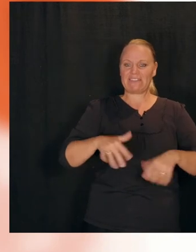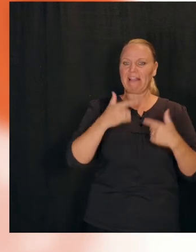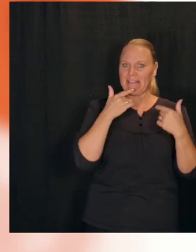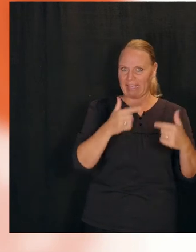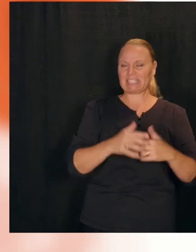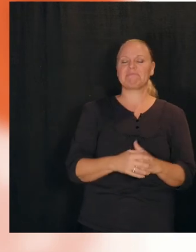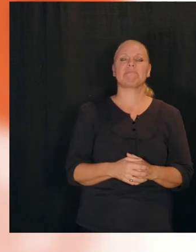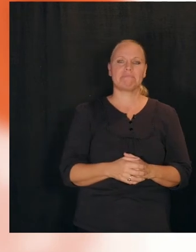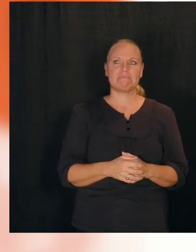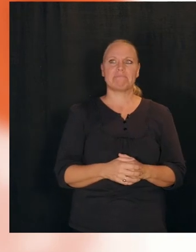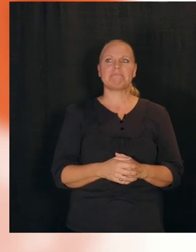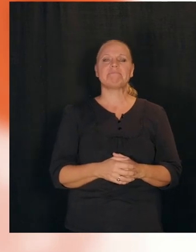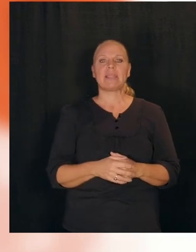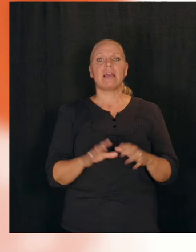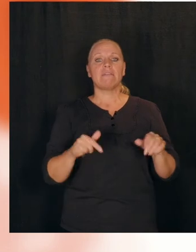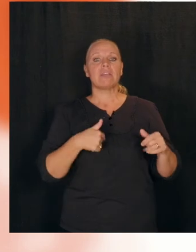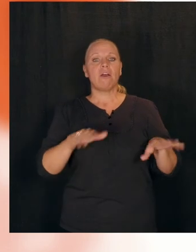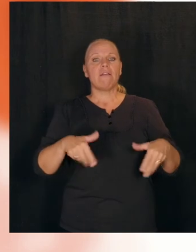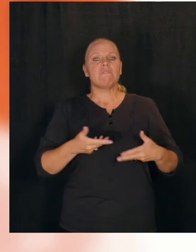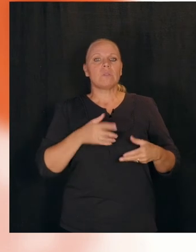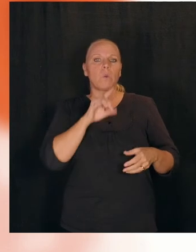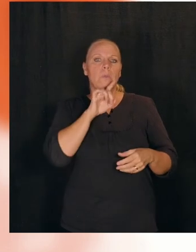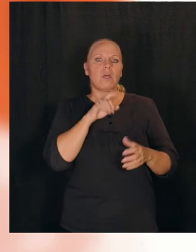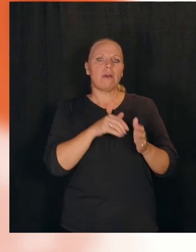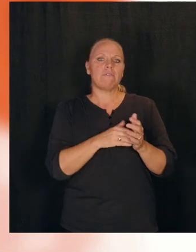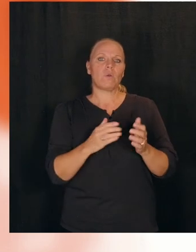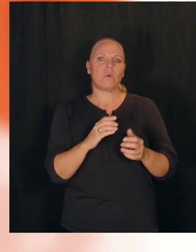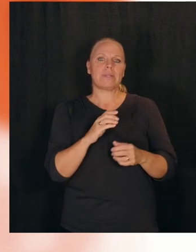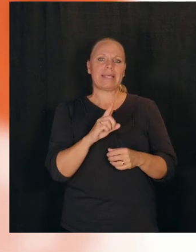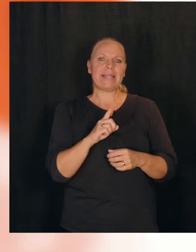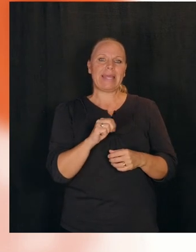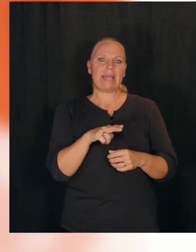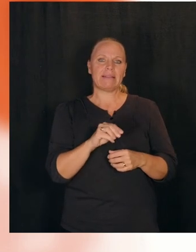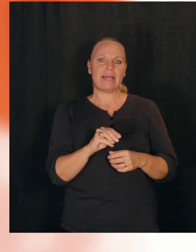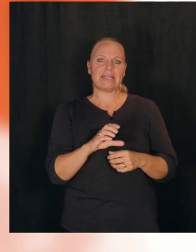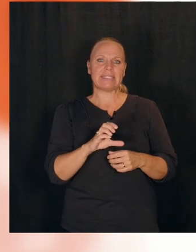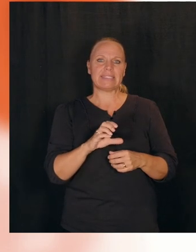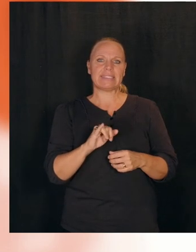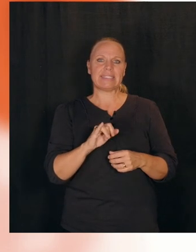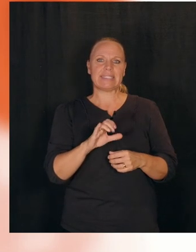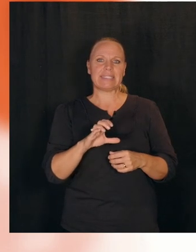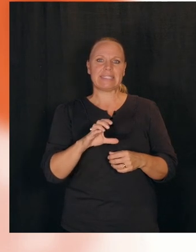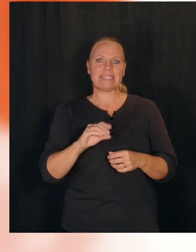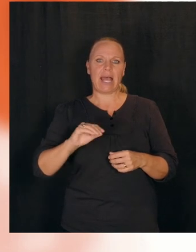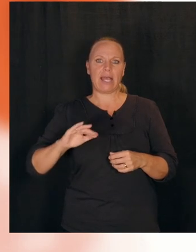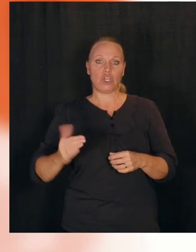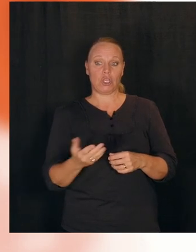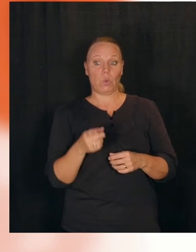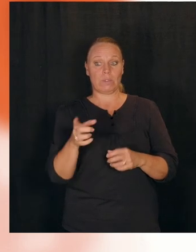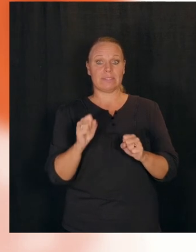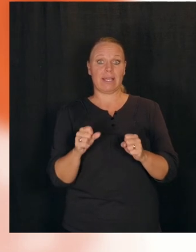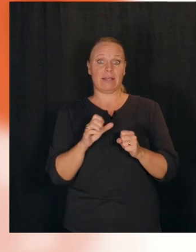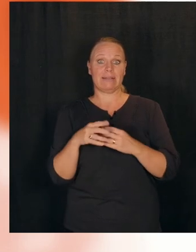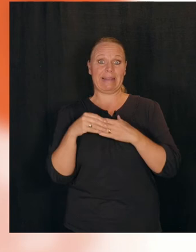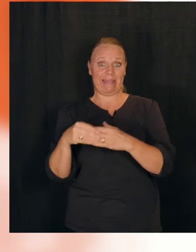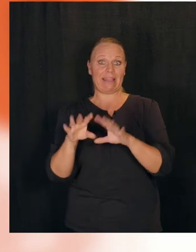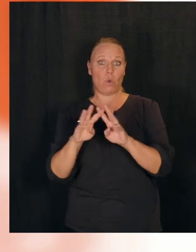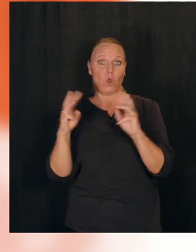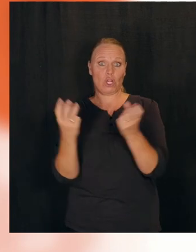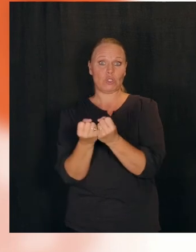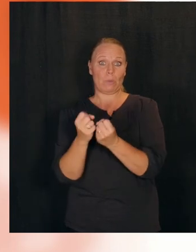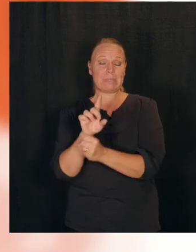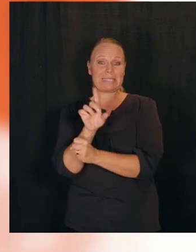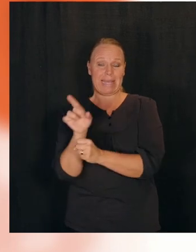Och vi har också fått en kommentar från Lena Sisej som är en av föreläsaren eller workshopledarna så